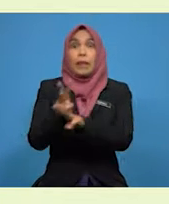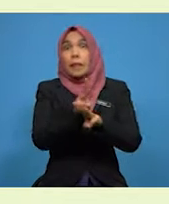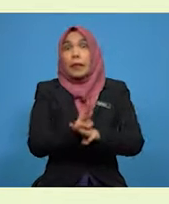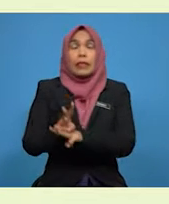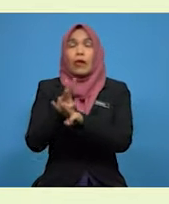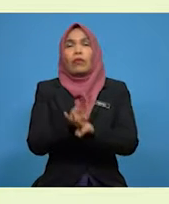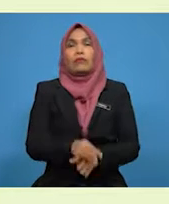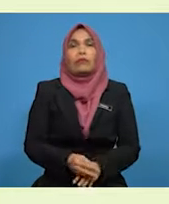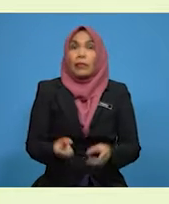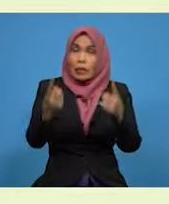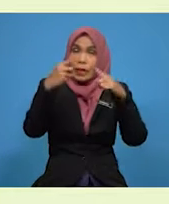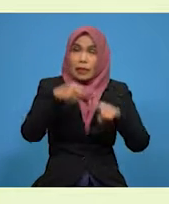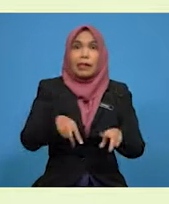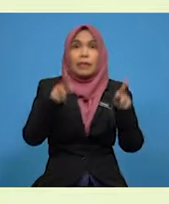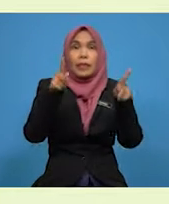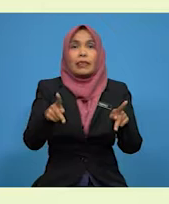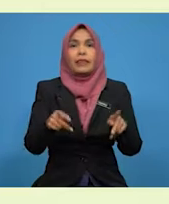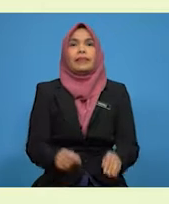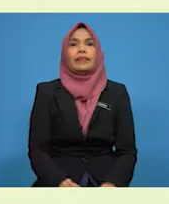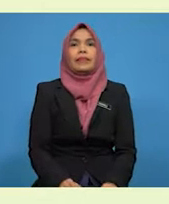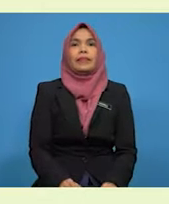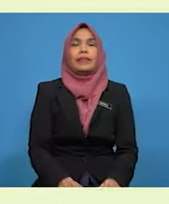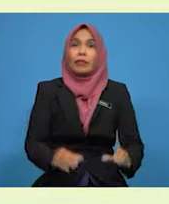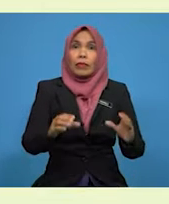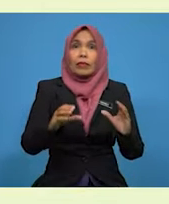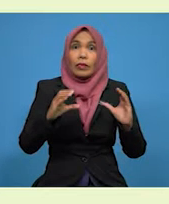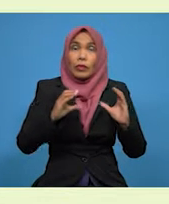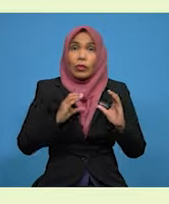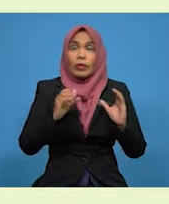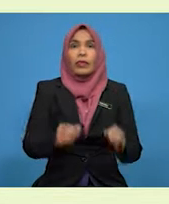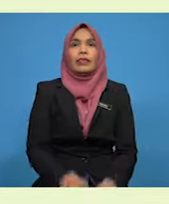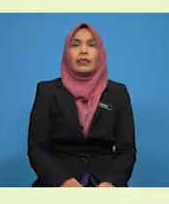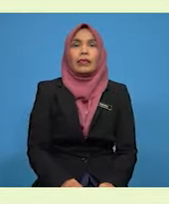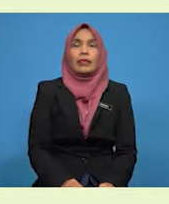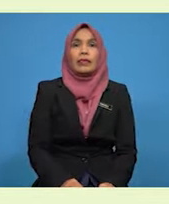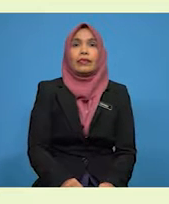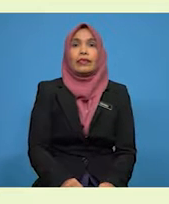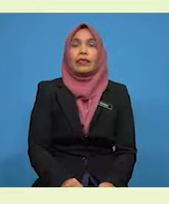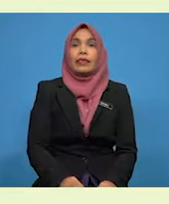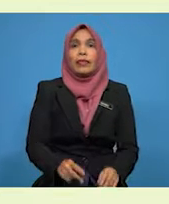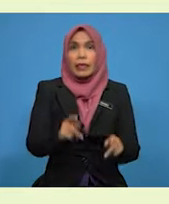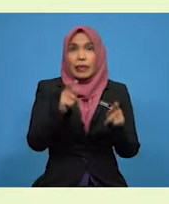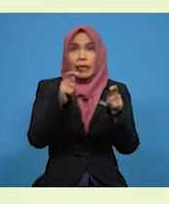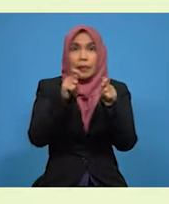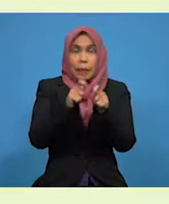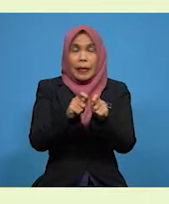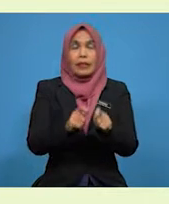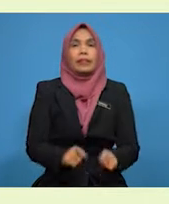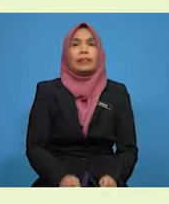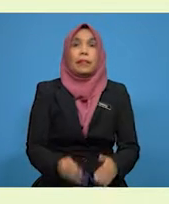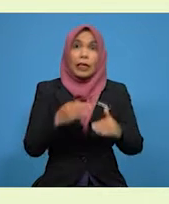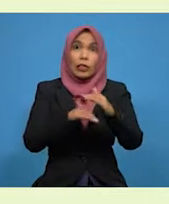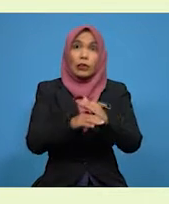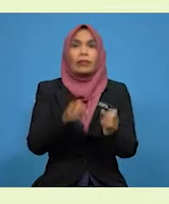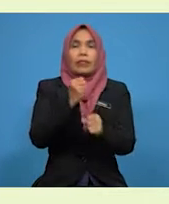dan keluar, cuti yang diambil oleh pekerja juga boleh dicatatkan pada bahagian catatan pada kad